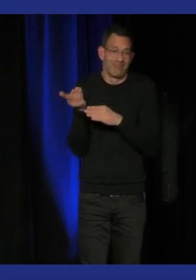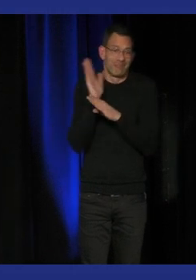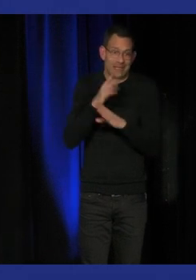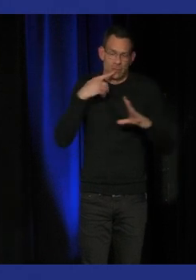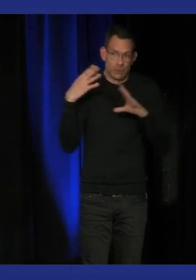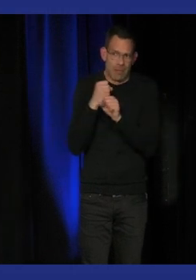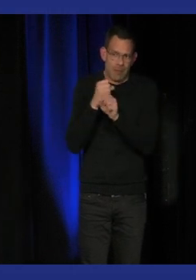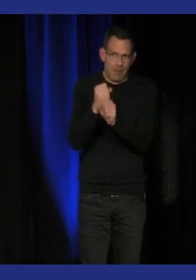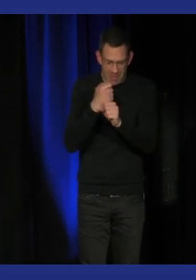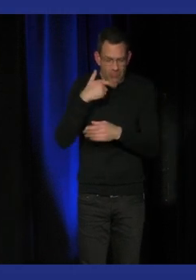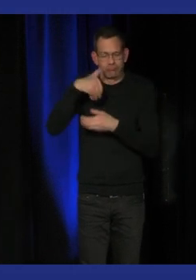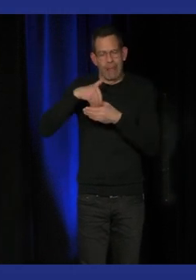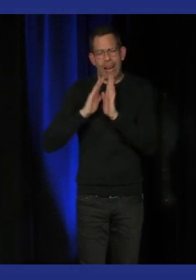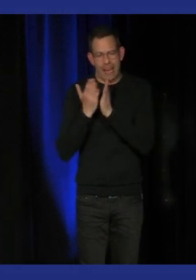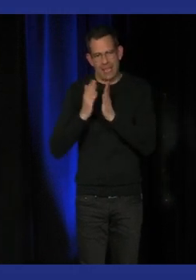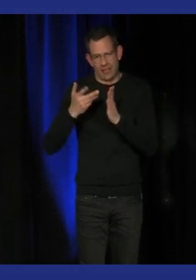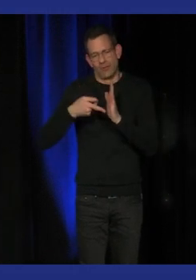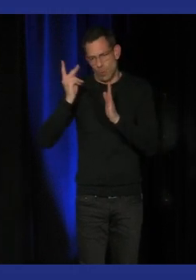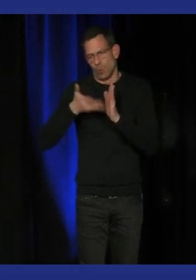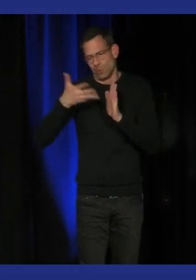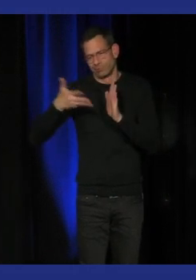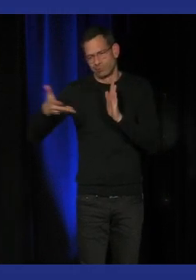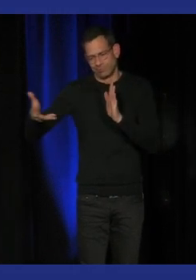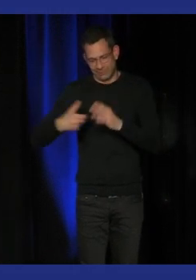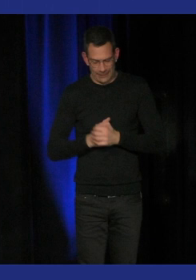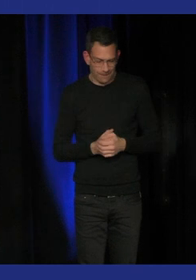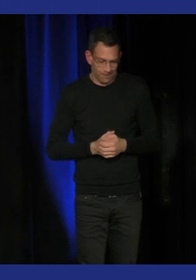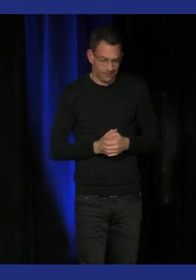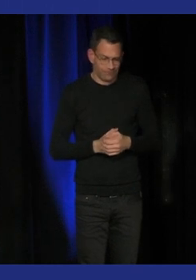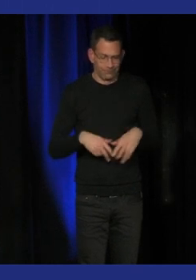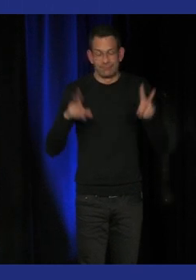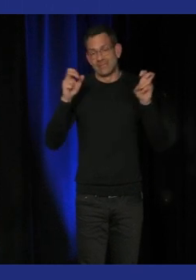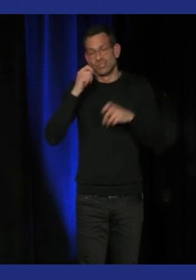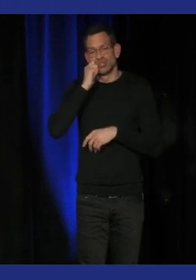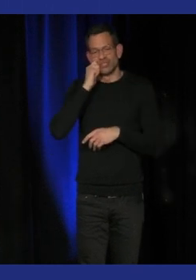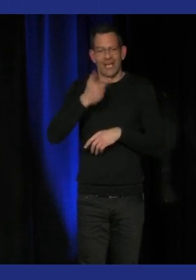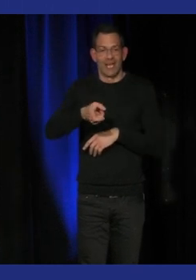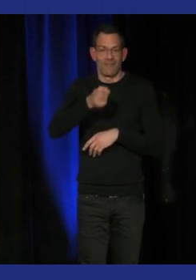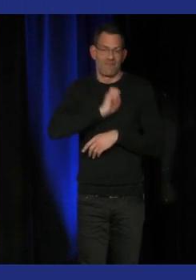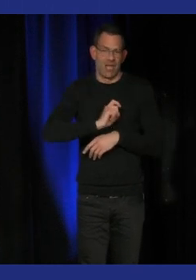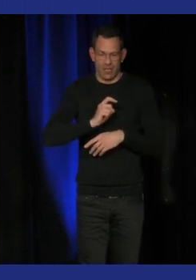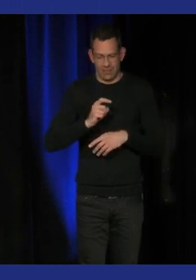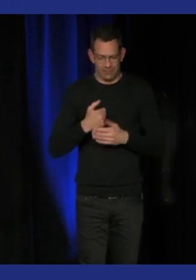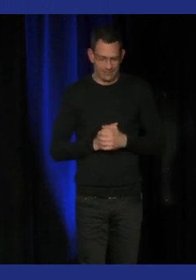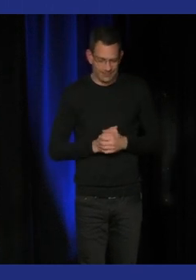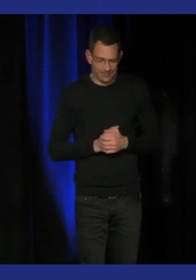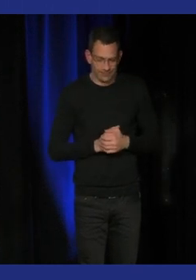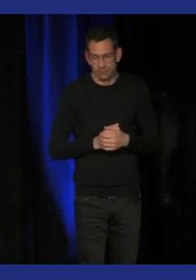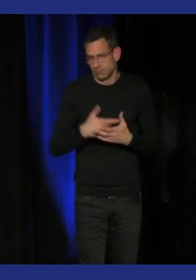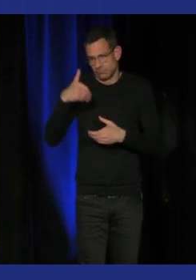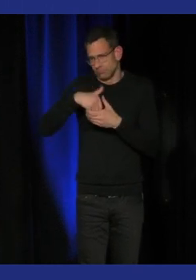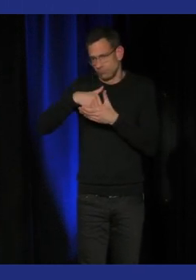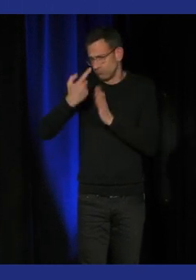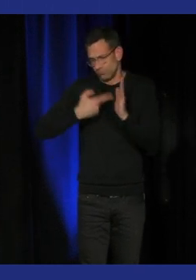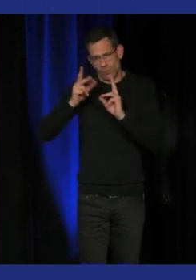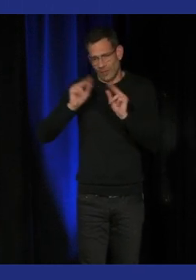dû être assez brève. Mais voilà, dans mon livre de chair et de fer, vivre et lutter dans une société validiste, je reprends tout ça de façon